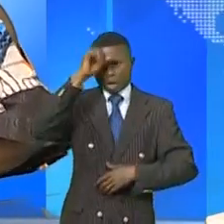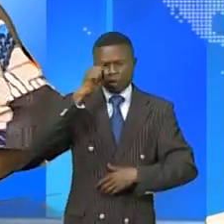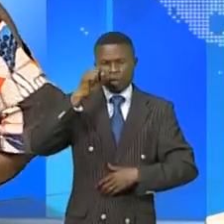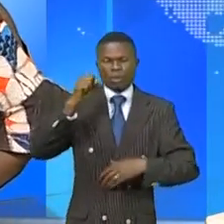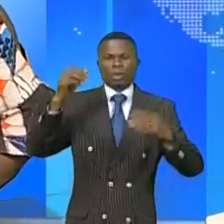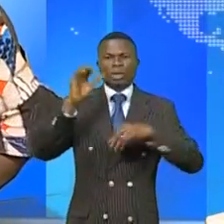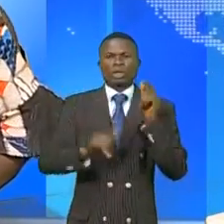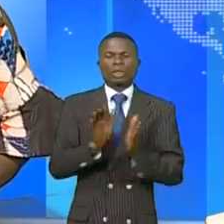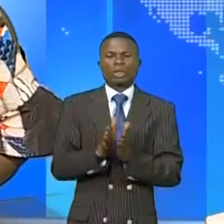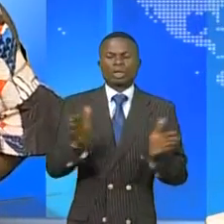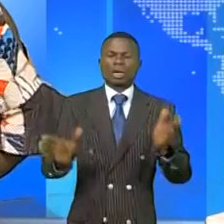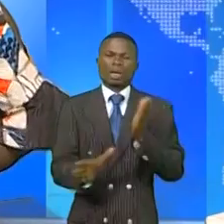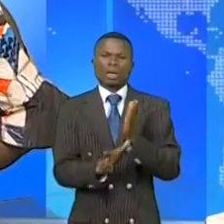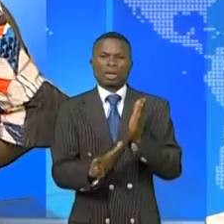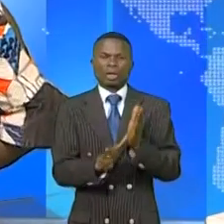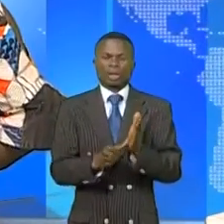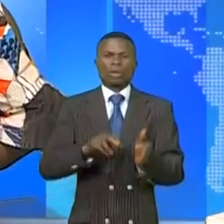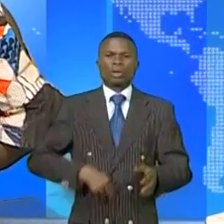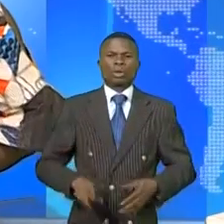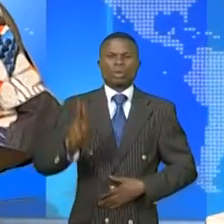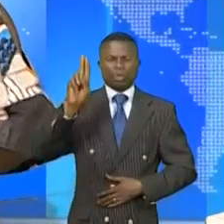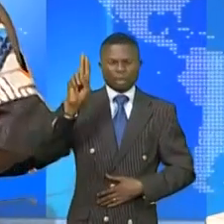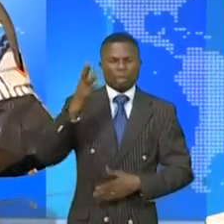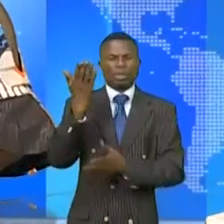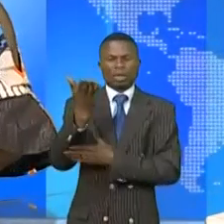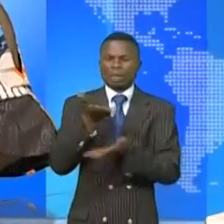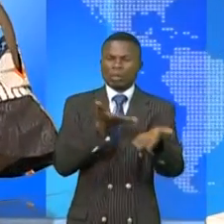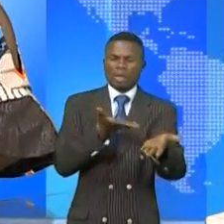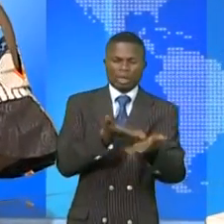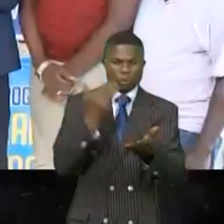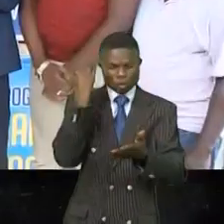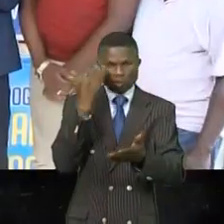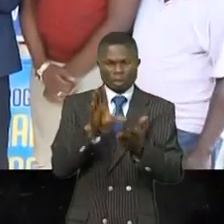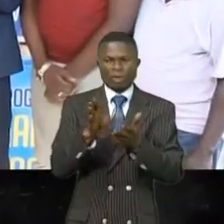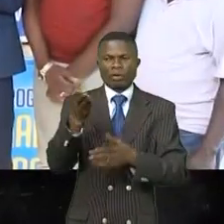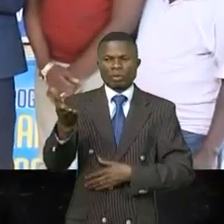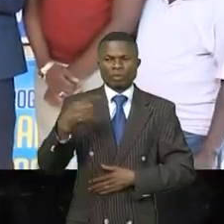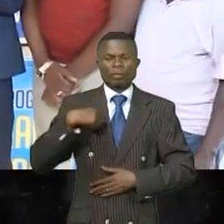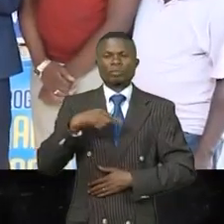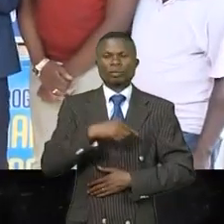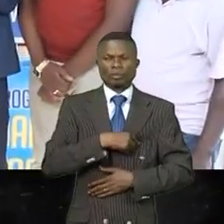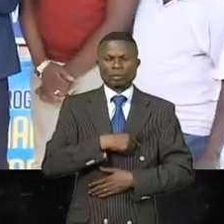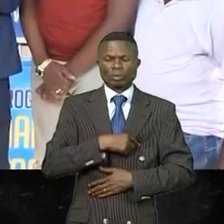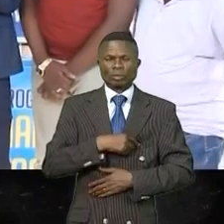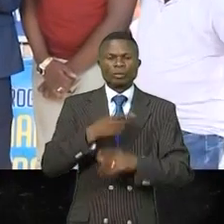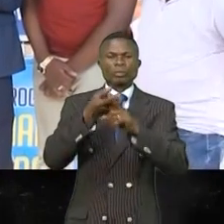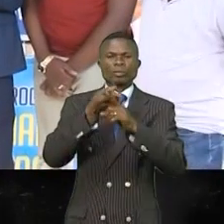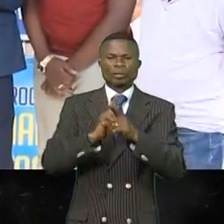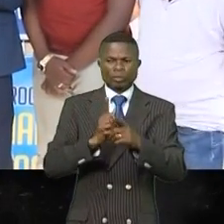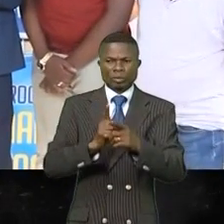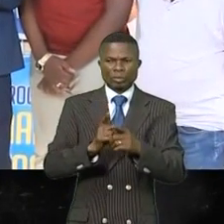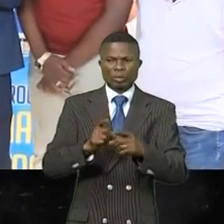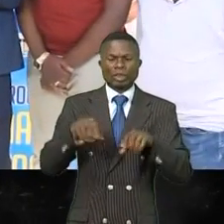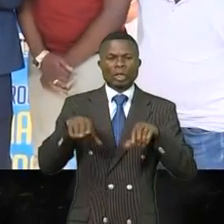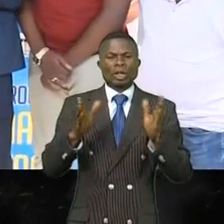le secrétaire général adjoint de l'IDPS, Gisèle Mboissiem. Alain Bikay. Nous, ressortissants du Grand Bandundu